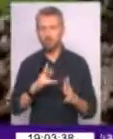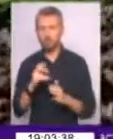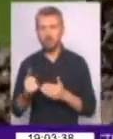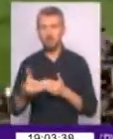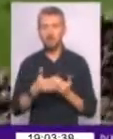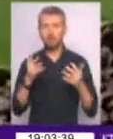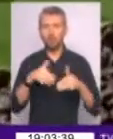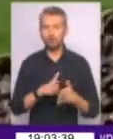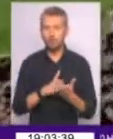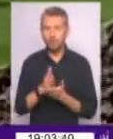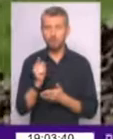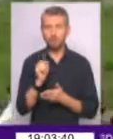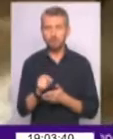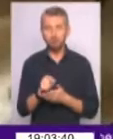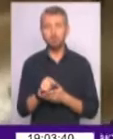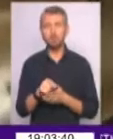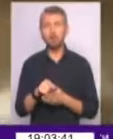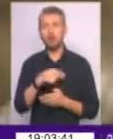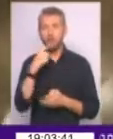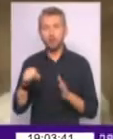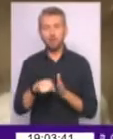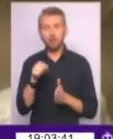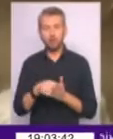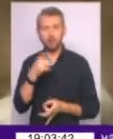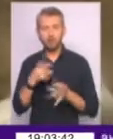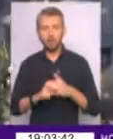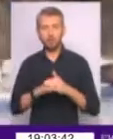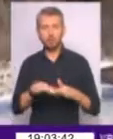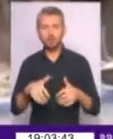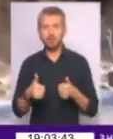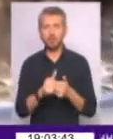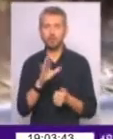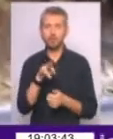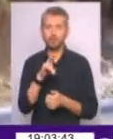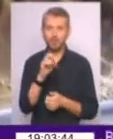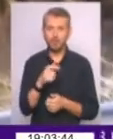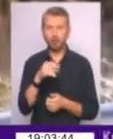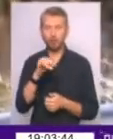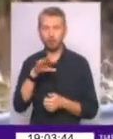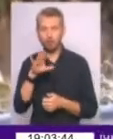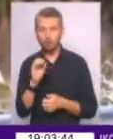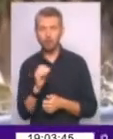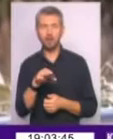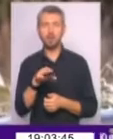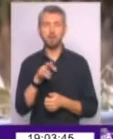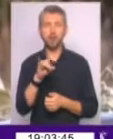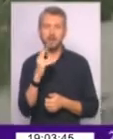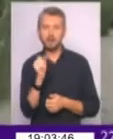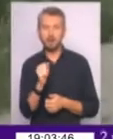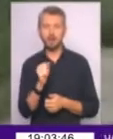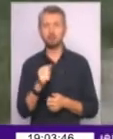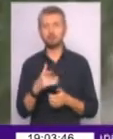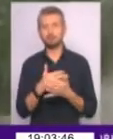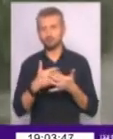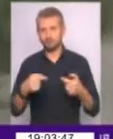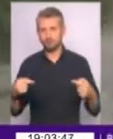Приморському напрямку. Там кремлівські терористи обстріляли опорні пункти біля Водяного, Гнутового, Талаківки, Мар'їнки та Красногорівки з